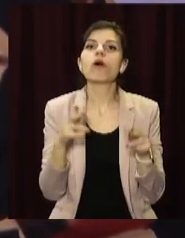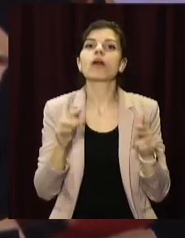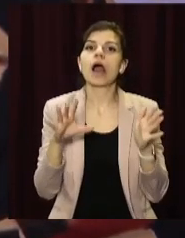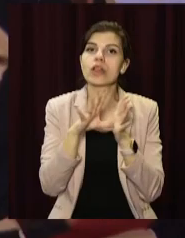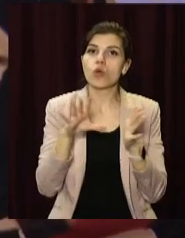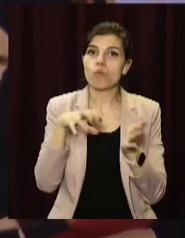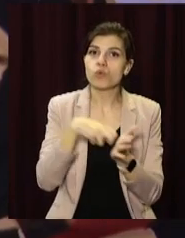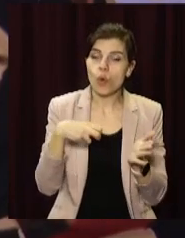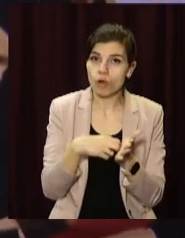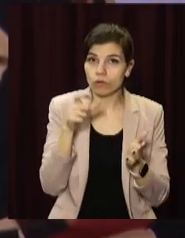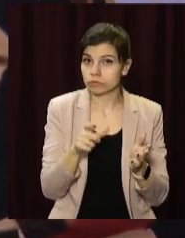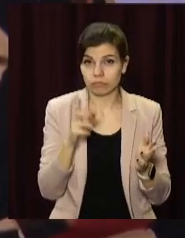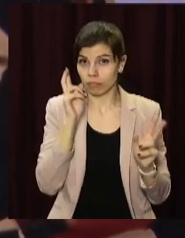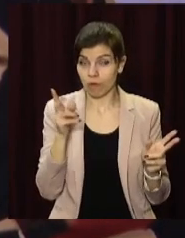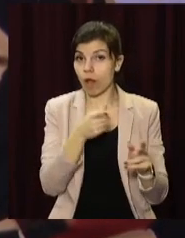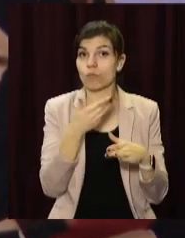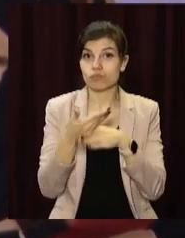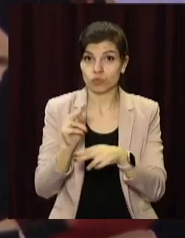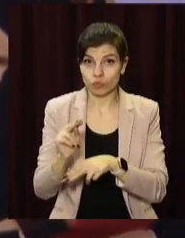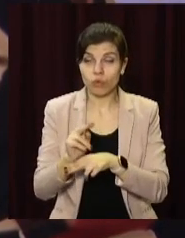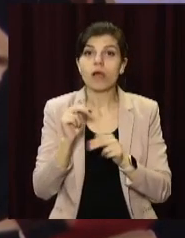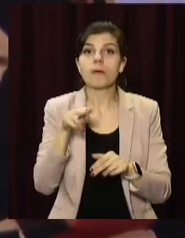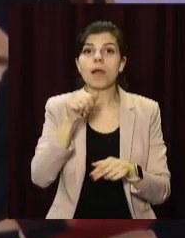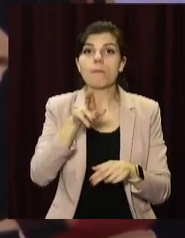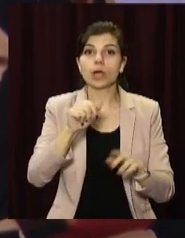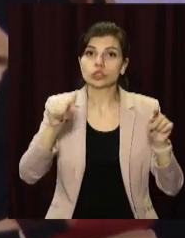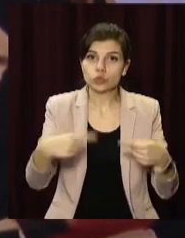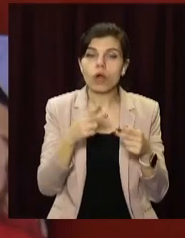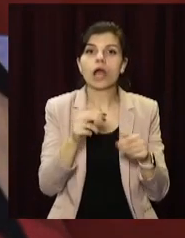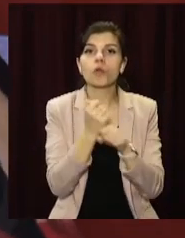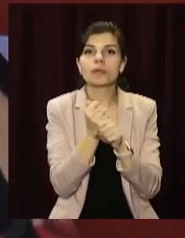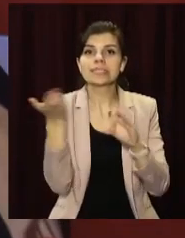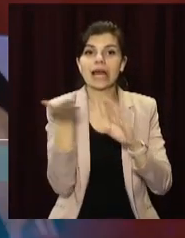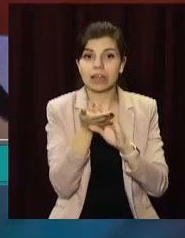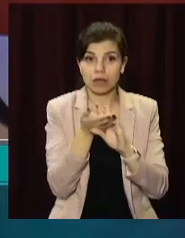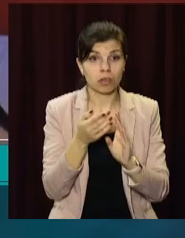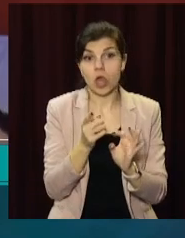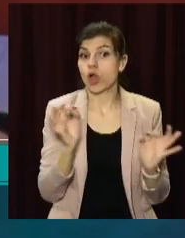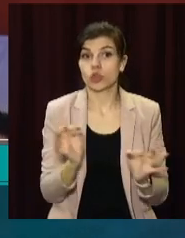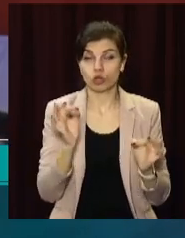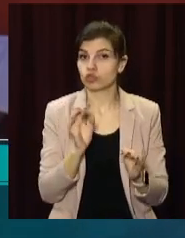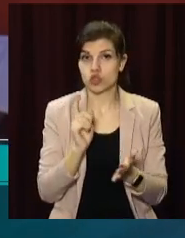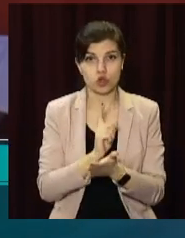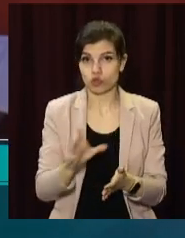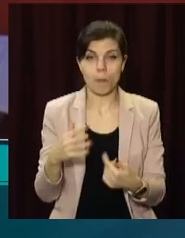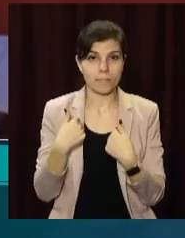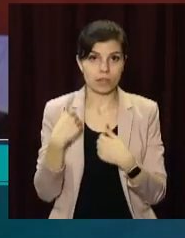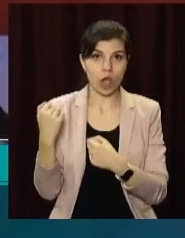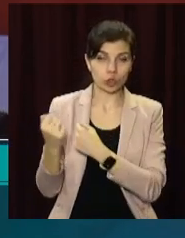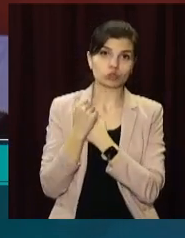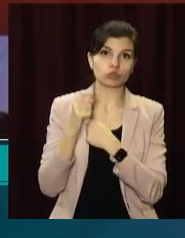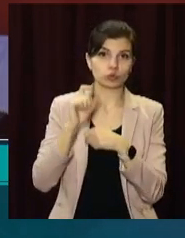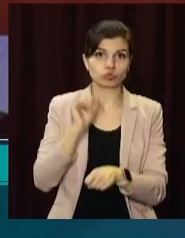електронну пошту, як створювати папки, як робити закладки. Нічого не повинно зупинити, щоб